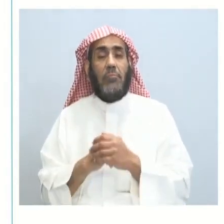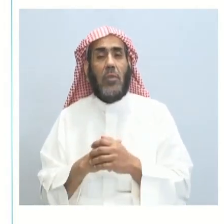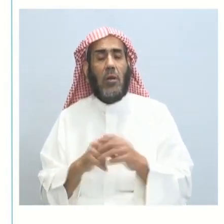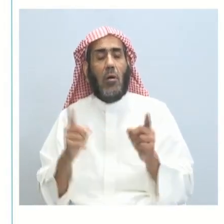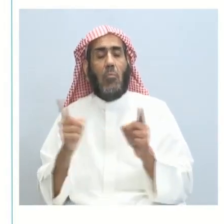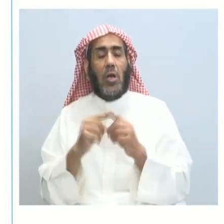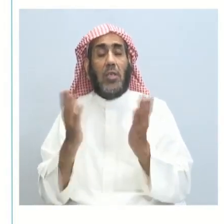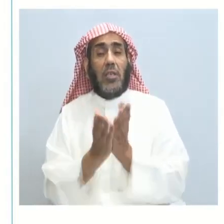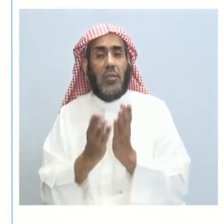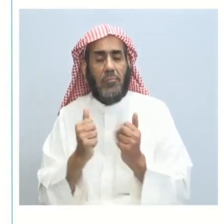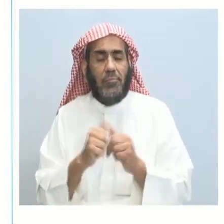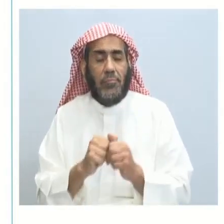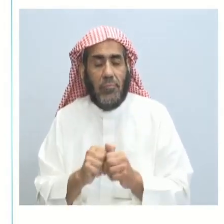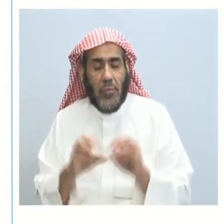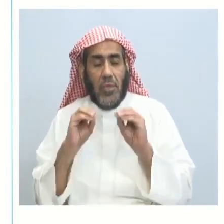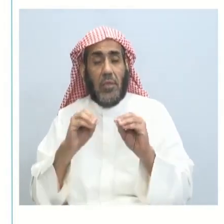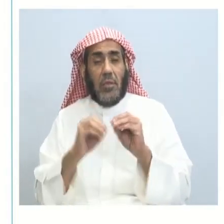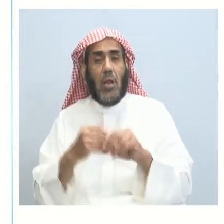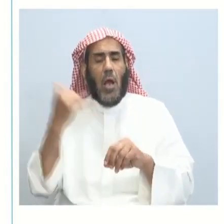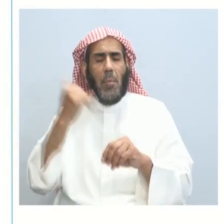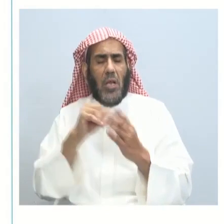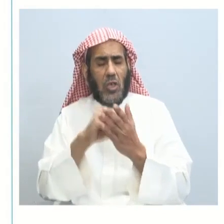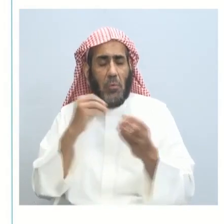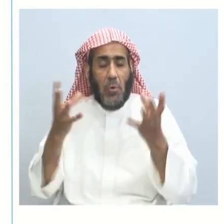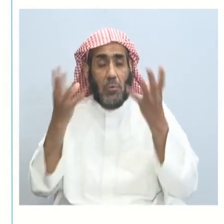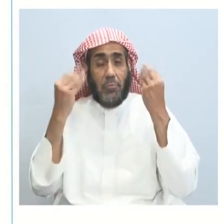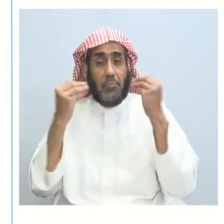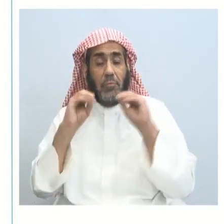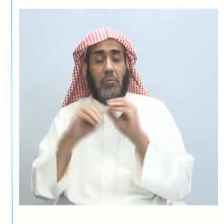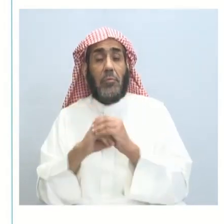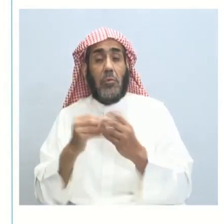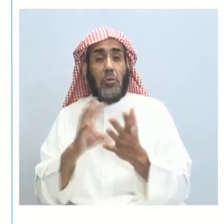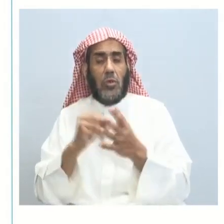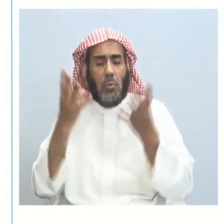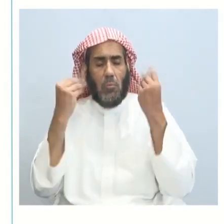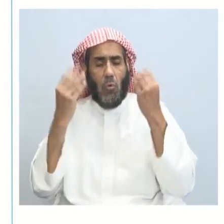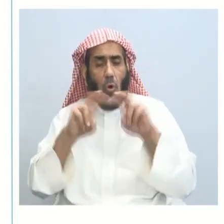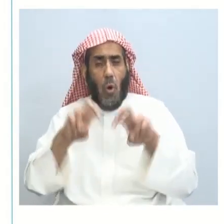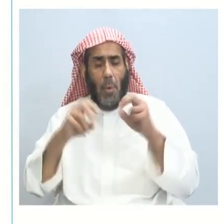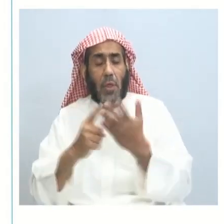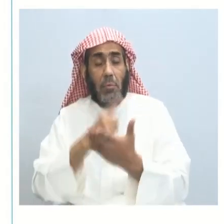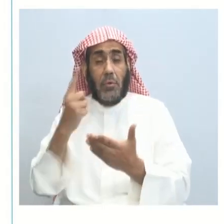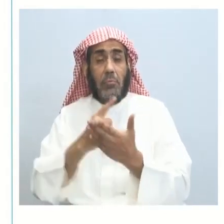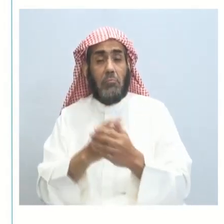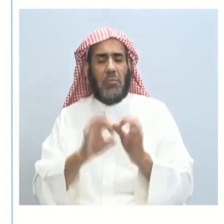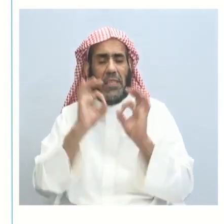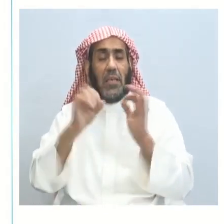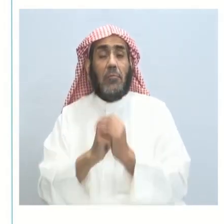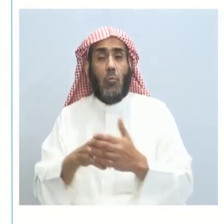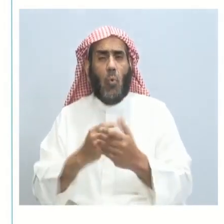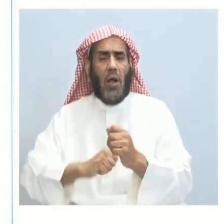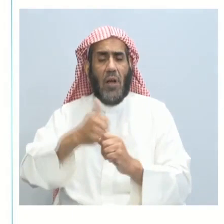ملخص حديثنا اليوم تحدثنا عن اهميه جمع المعلومات ذكرنا جمع المعلومات والبحث البيئ باتقان